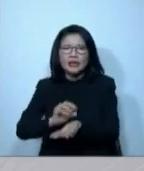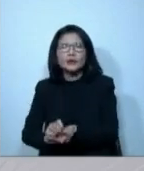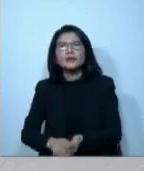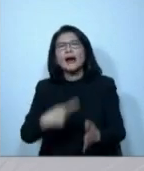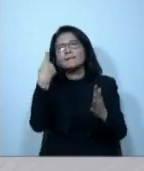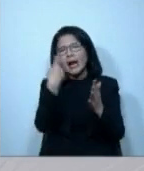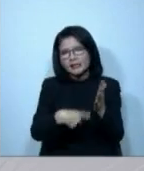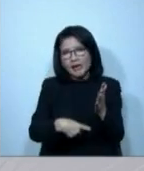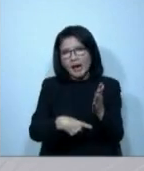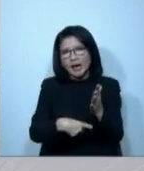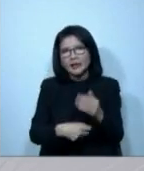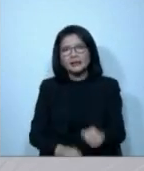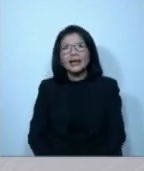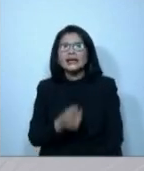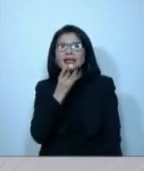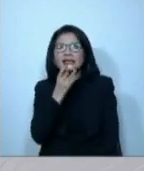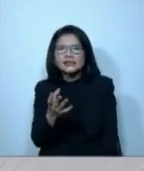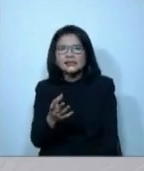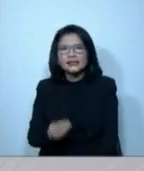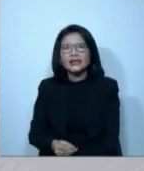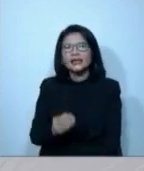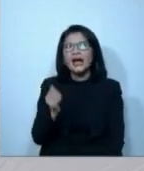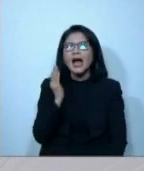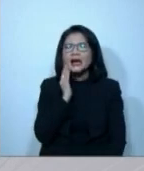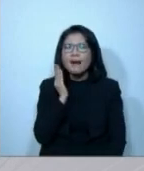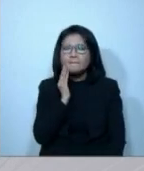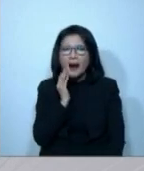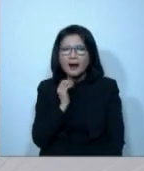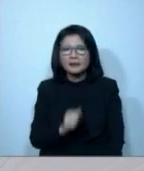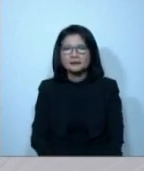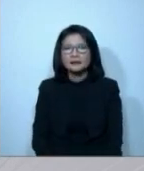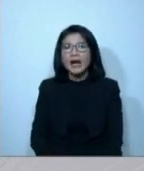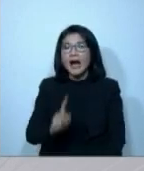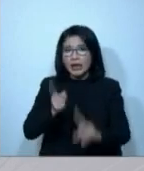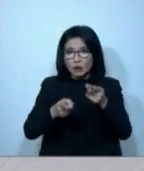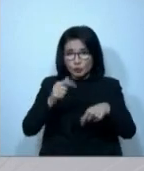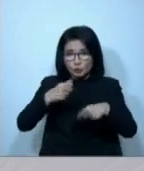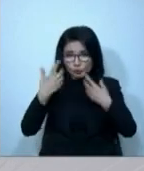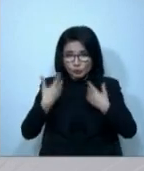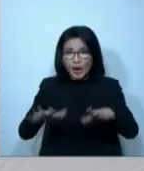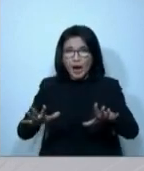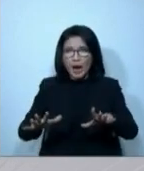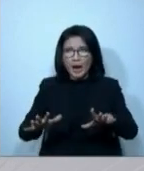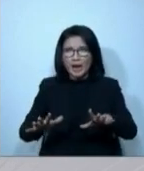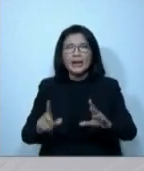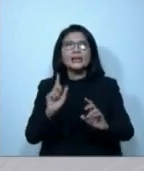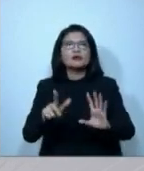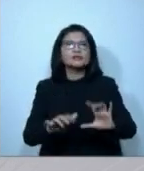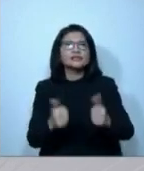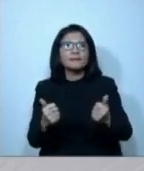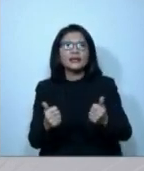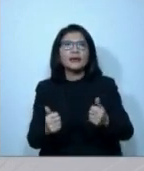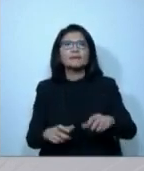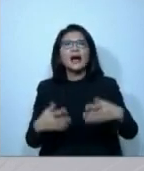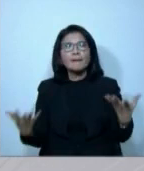umpama, kemudahan perizinan, ease of doing business umpama, maka ketika kemudian itu sudah berjalan, Pak, yang mesti disiapkan adalah